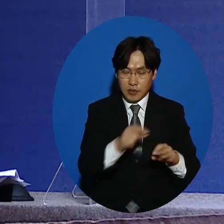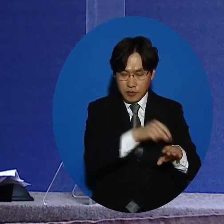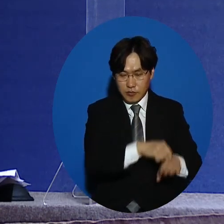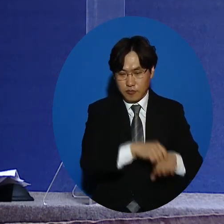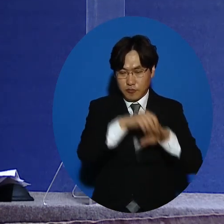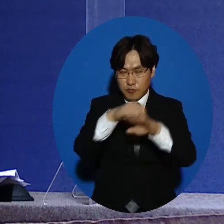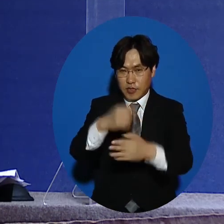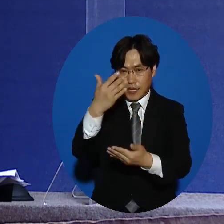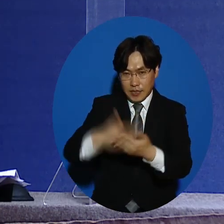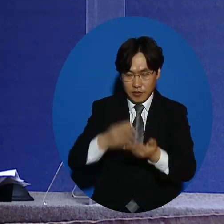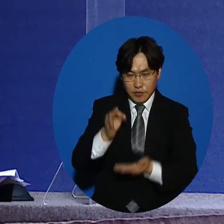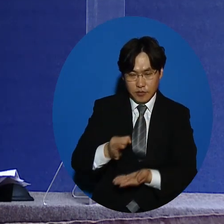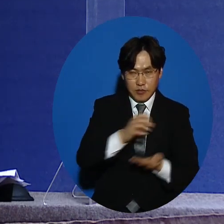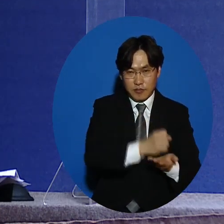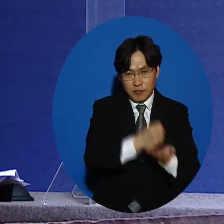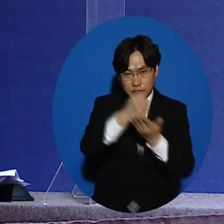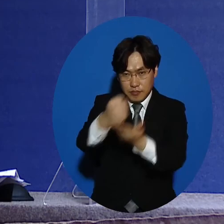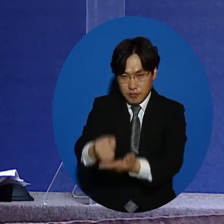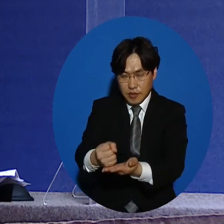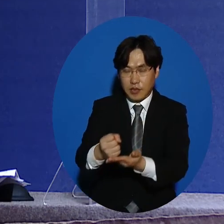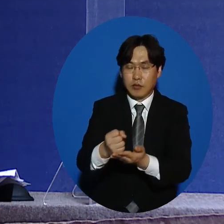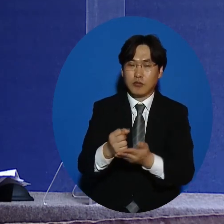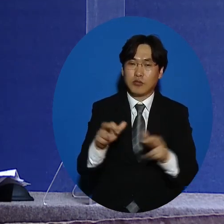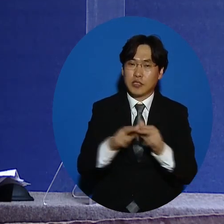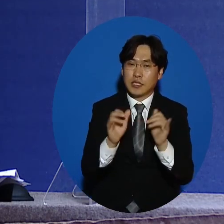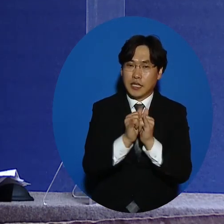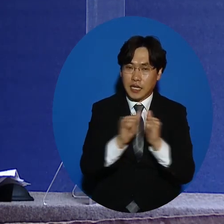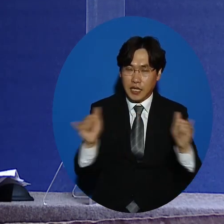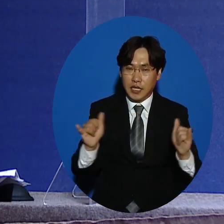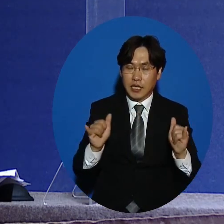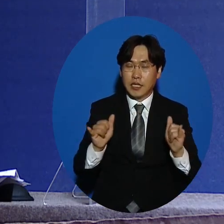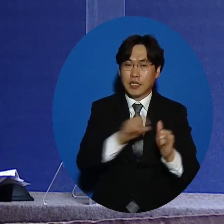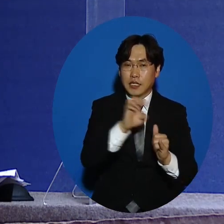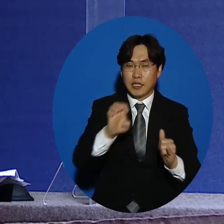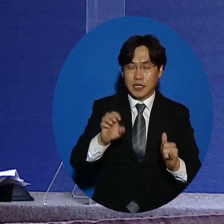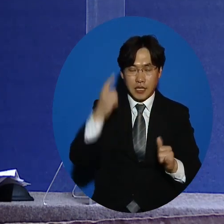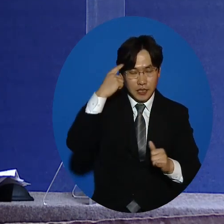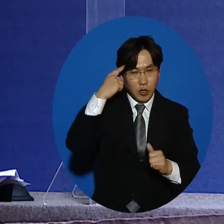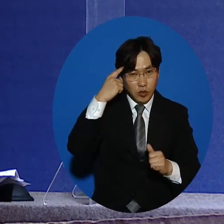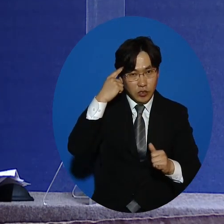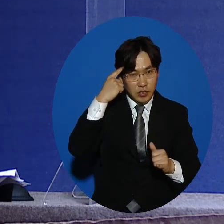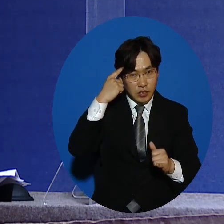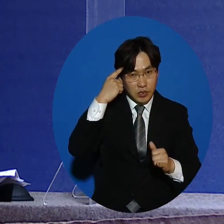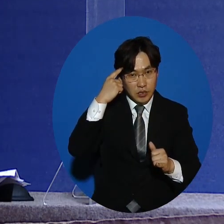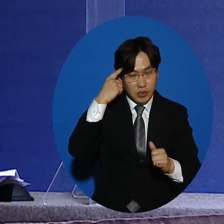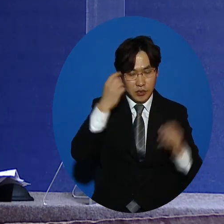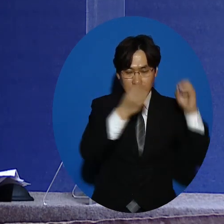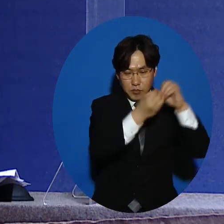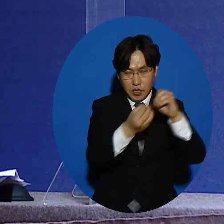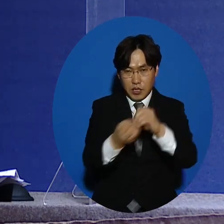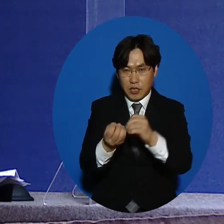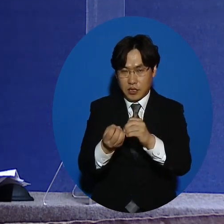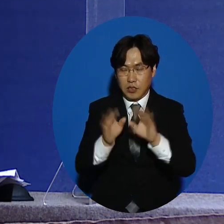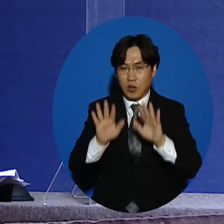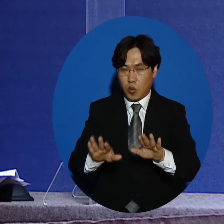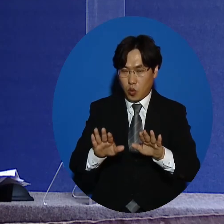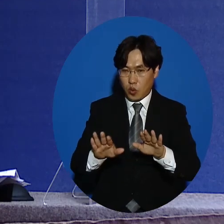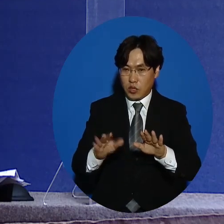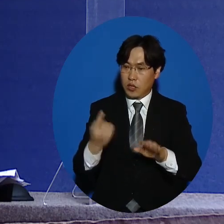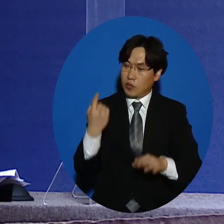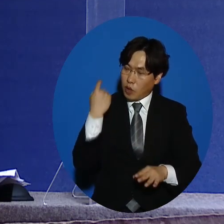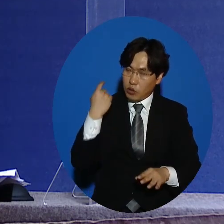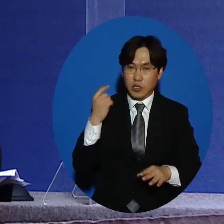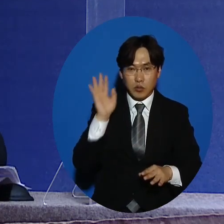이렇게 열정적으로 패럴림픽의 어떤 정신을 기리기 위해서 어제 오늘